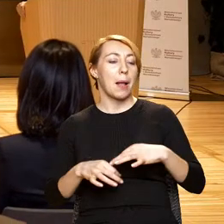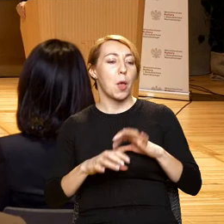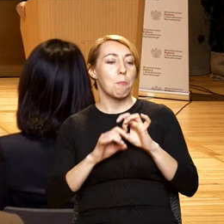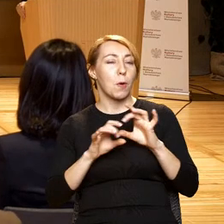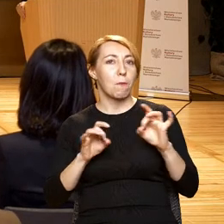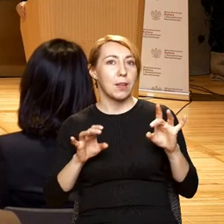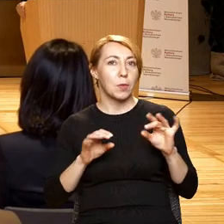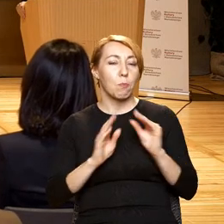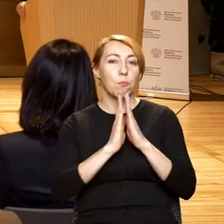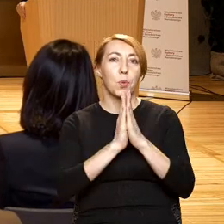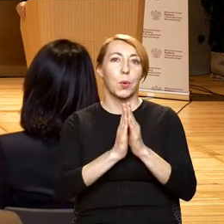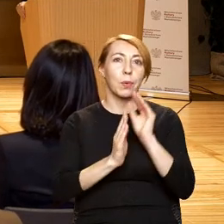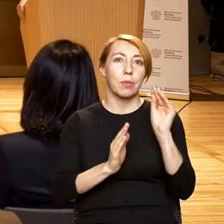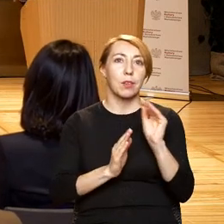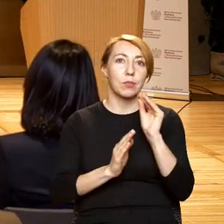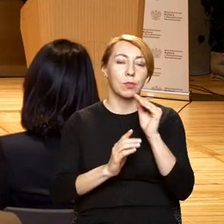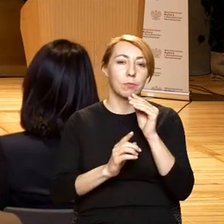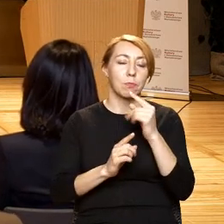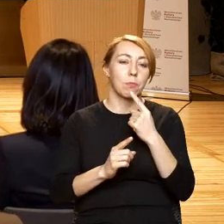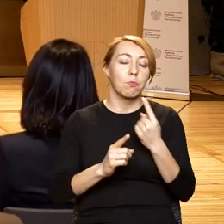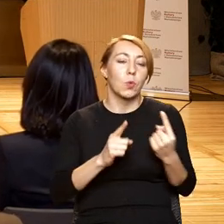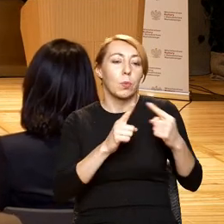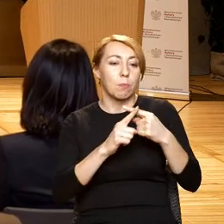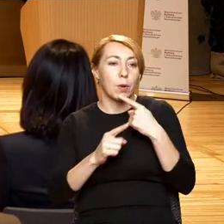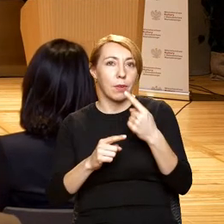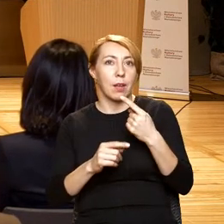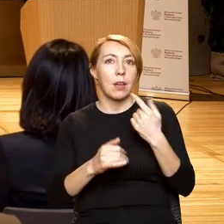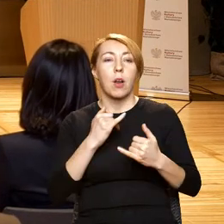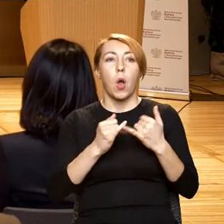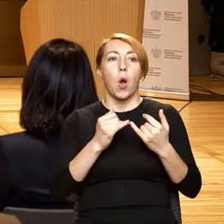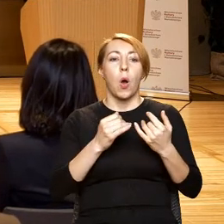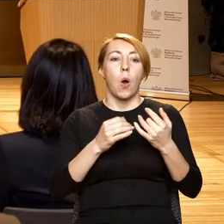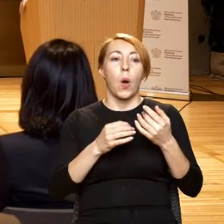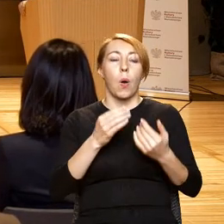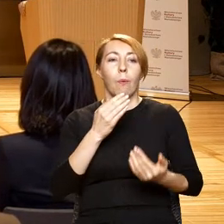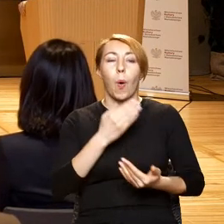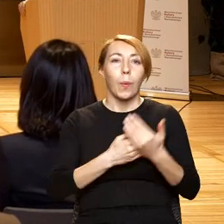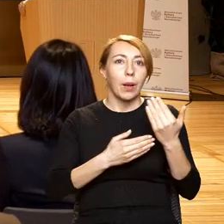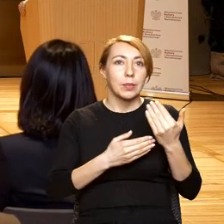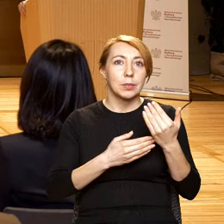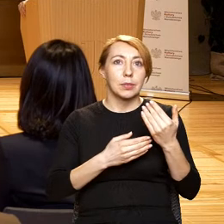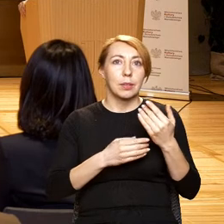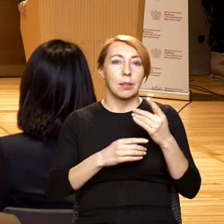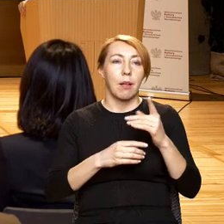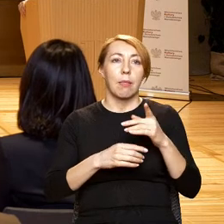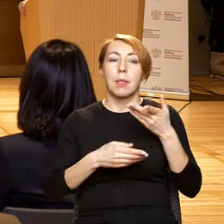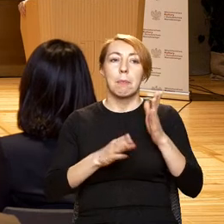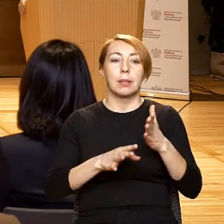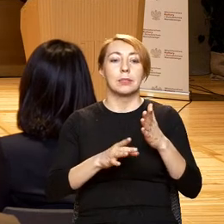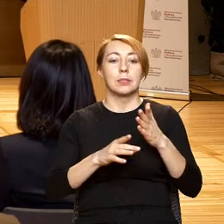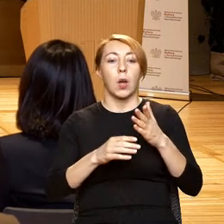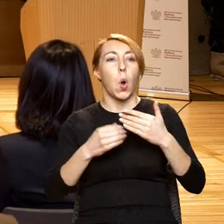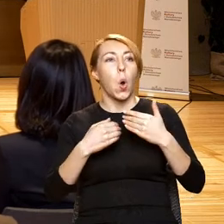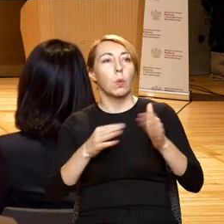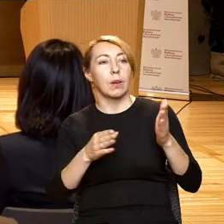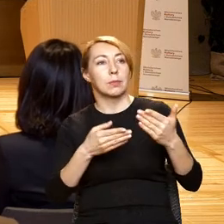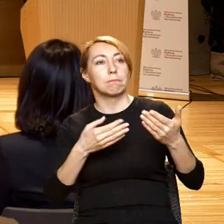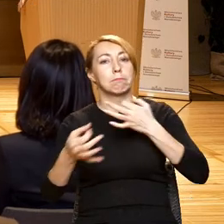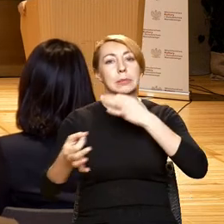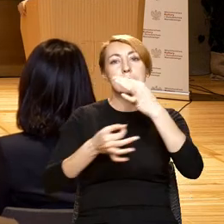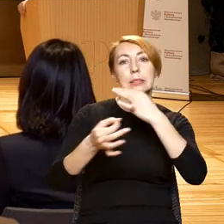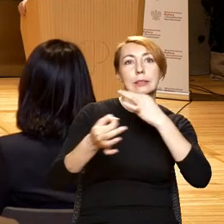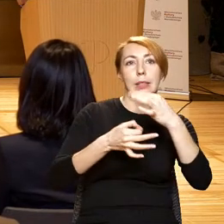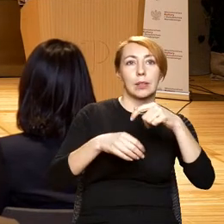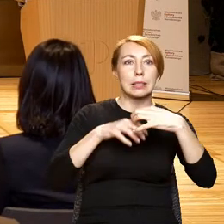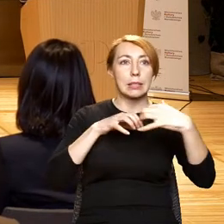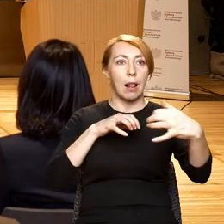Pan profesor prosił jeszcze, żeby dodać taką rzecz, kiedy się okazało, że nie będziemy mieć takiej sesji pytań i odpowiedzi otwartej na